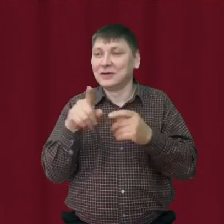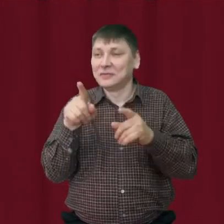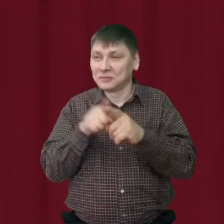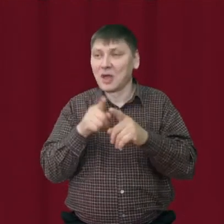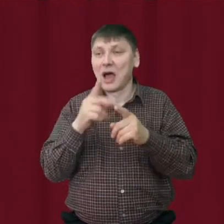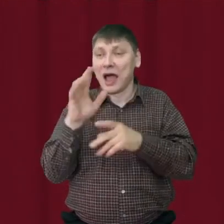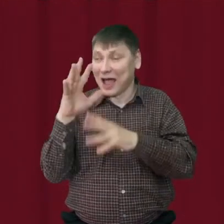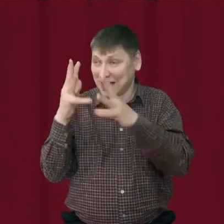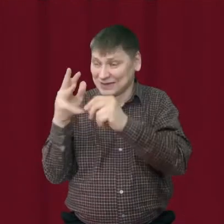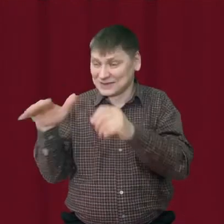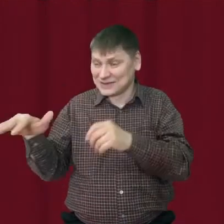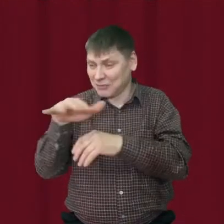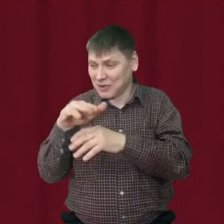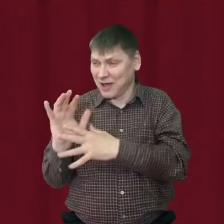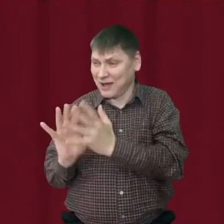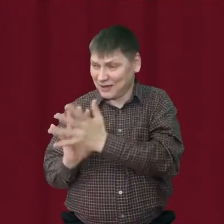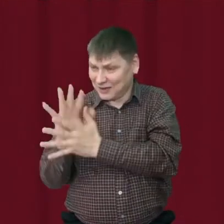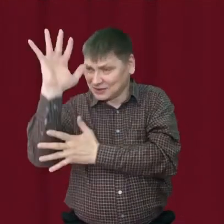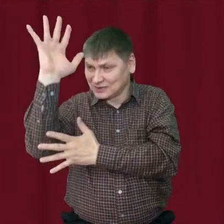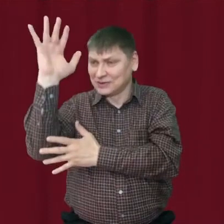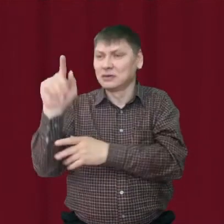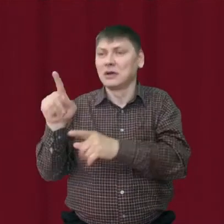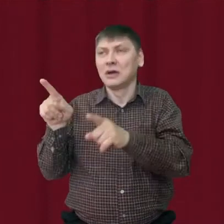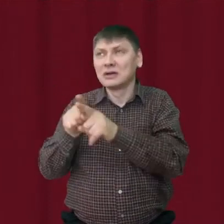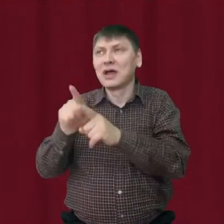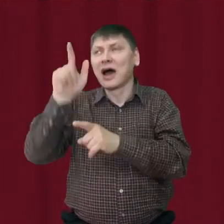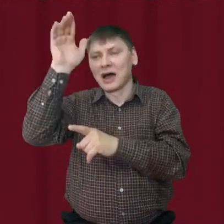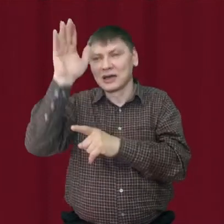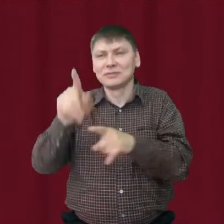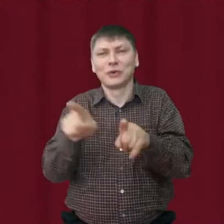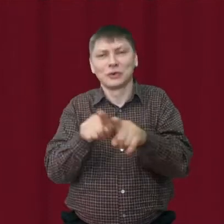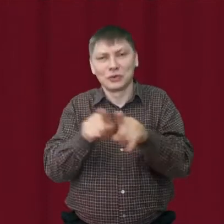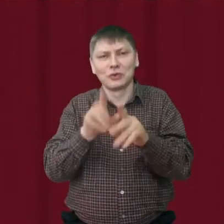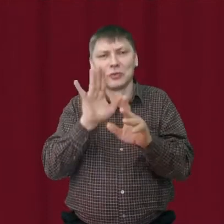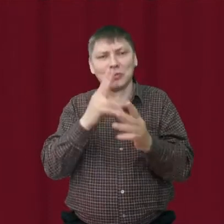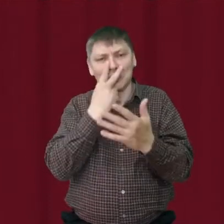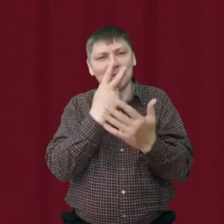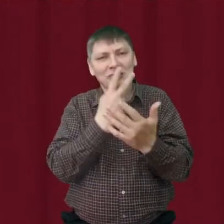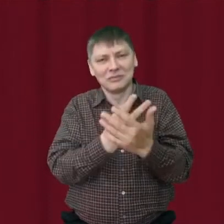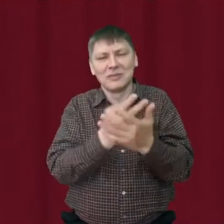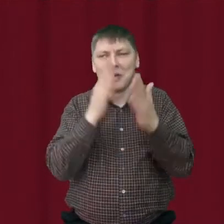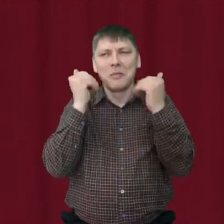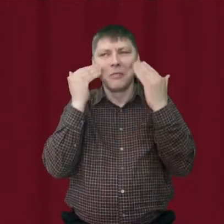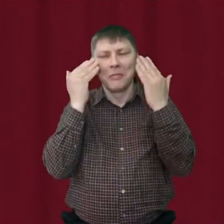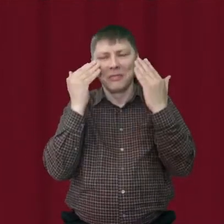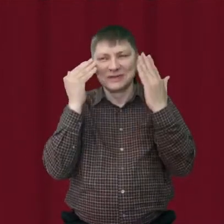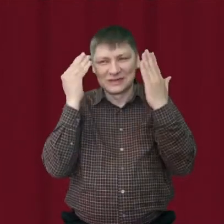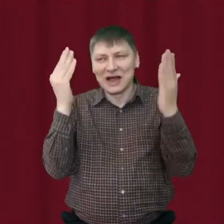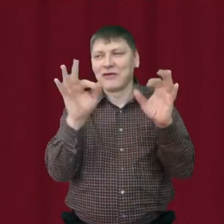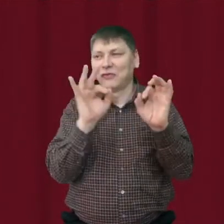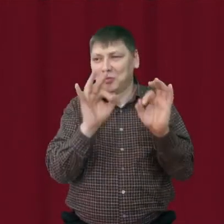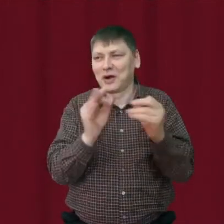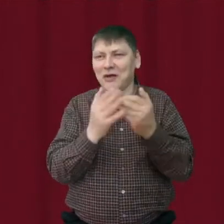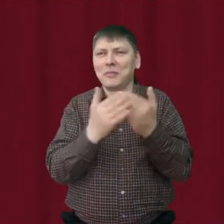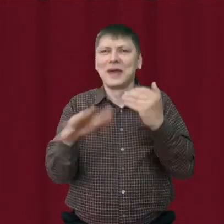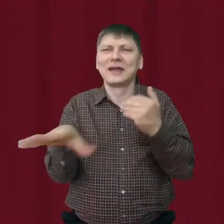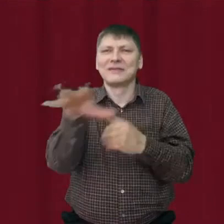свои, и как сад произращает посеянное в нем, так Господь Бог проявит правду и славу перед всеми